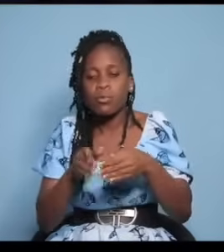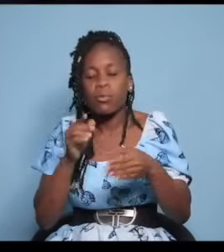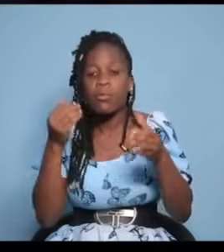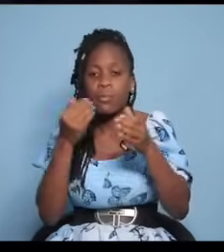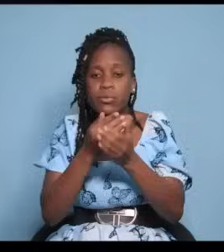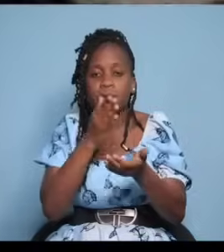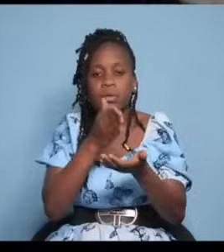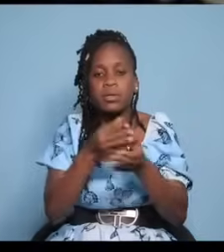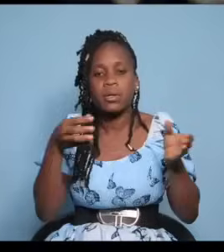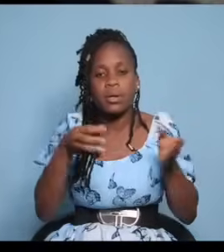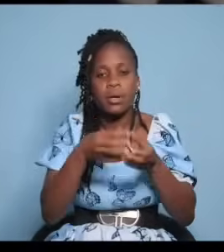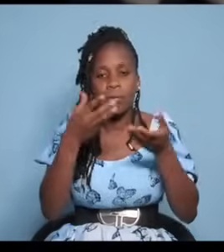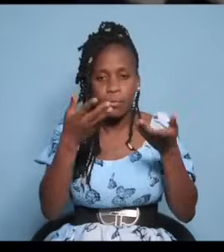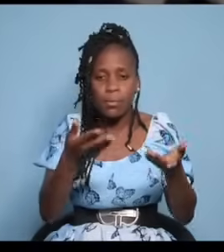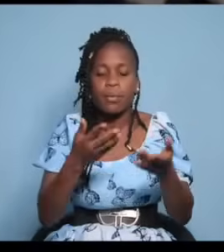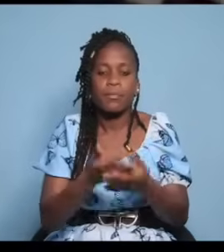wakaweka ulakini.